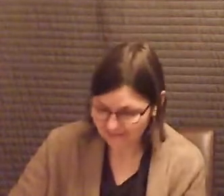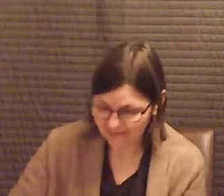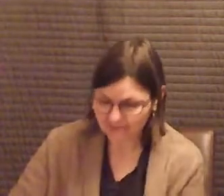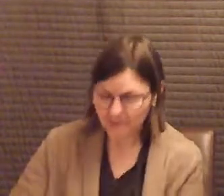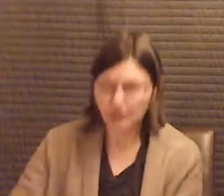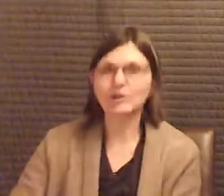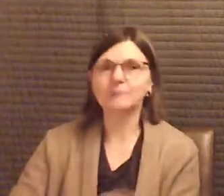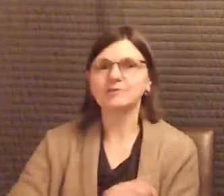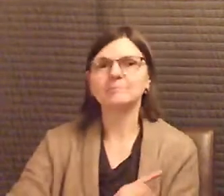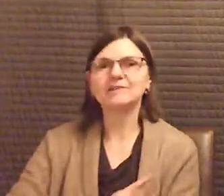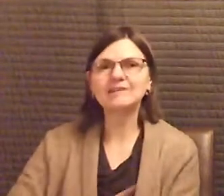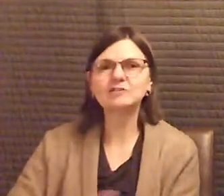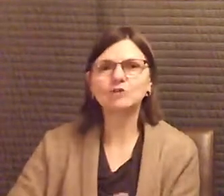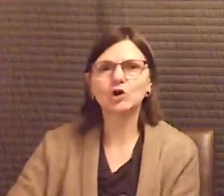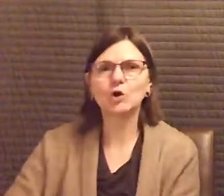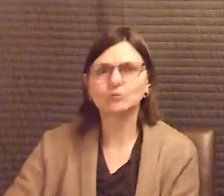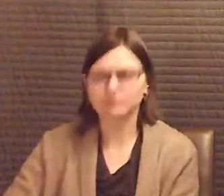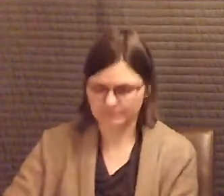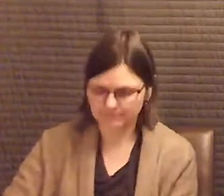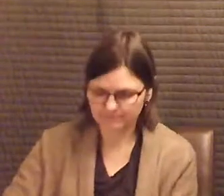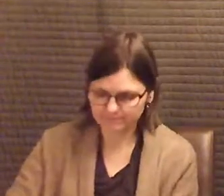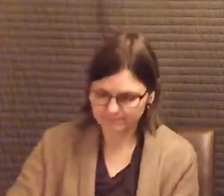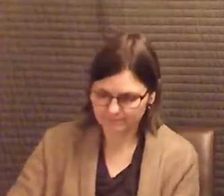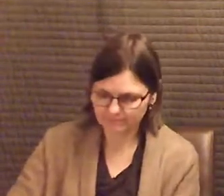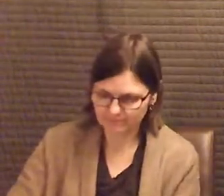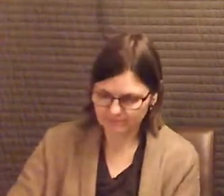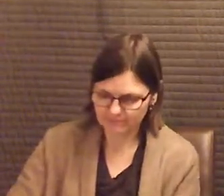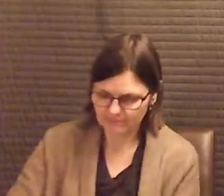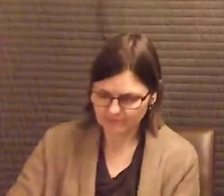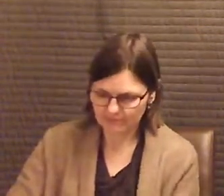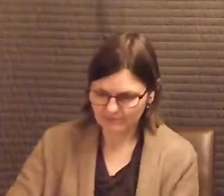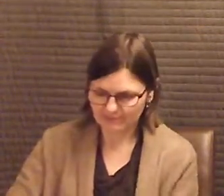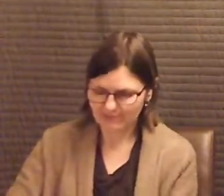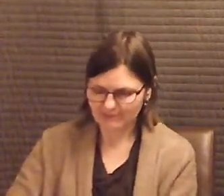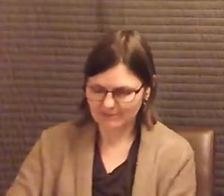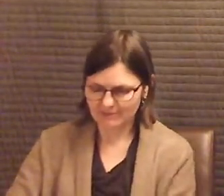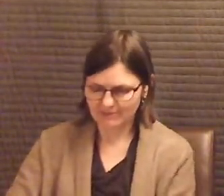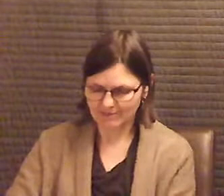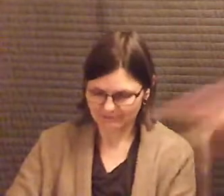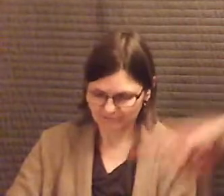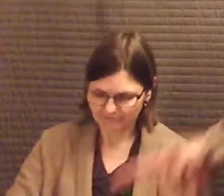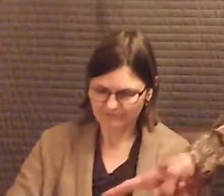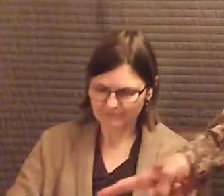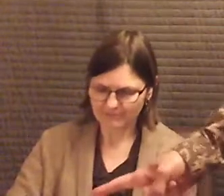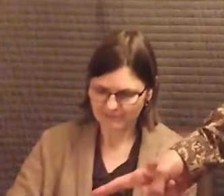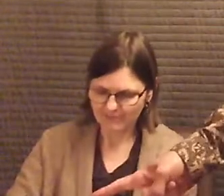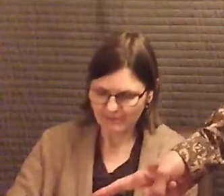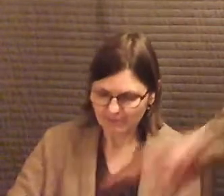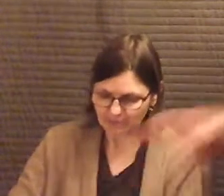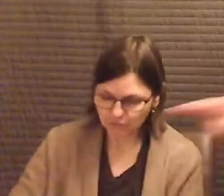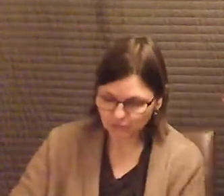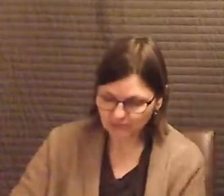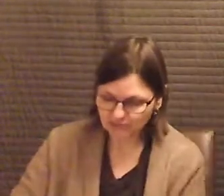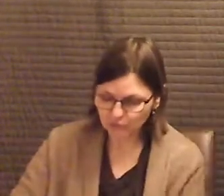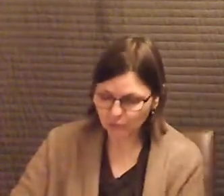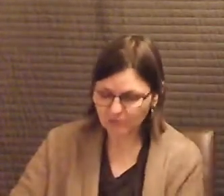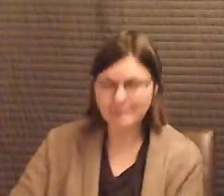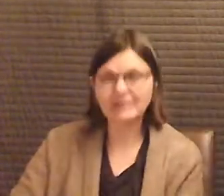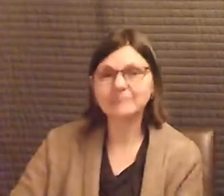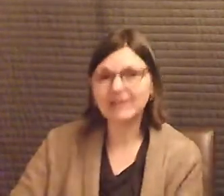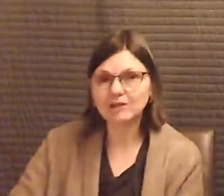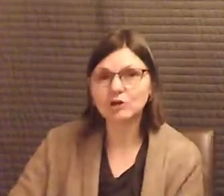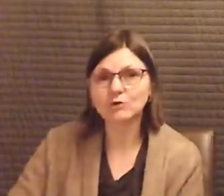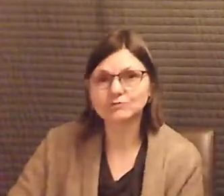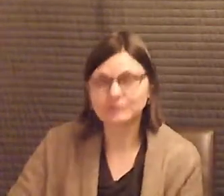gerechtigheid u hebt hem niet gelooft wat makkelijker zijn harnas bliep bliep maar de torah snoeren